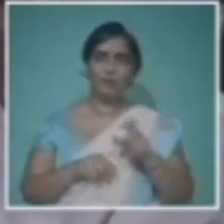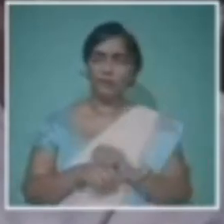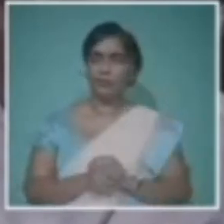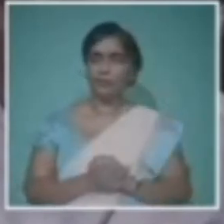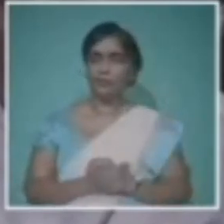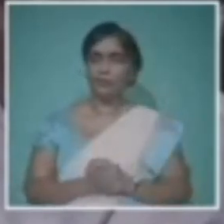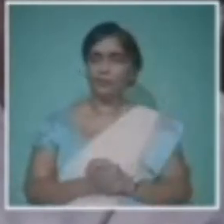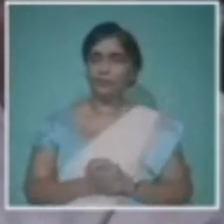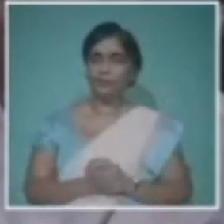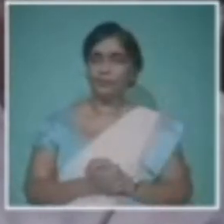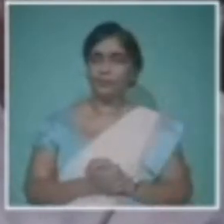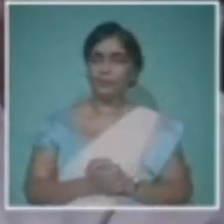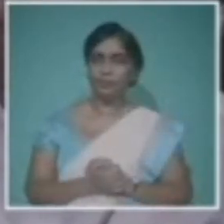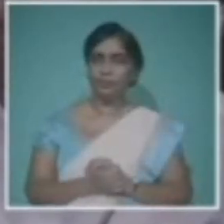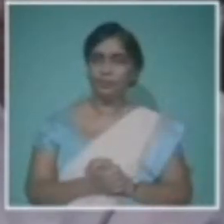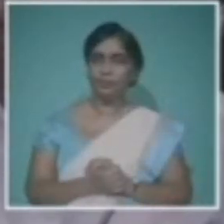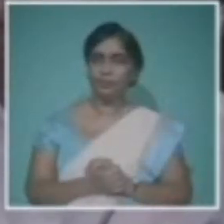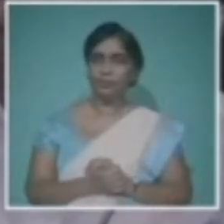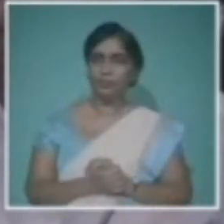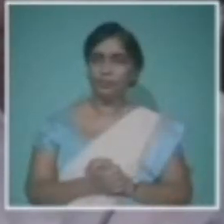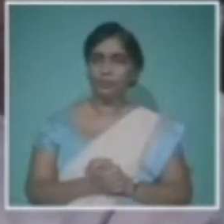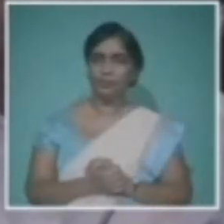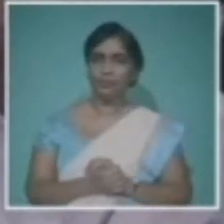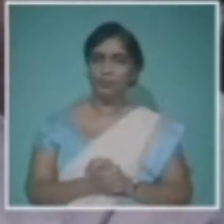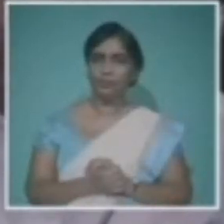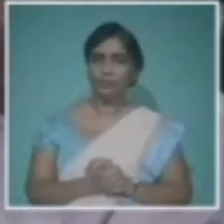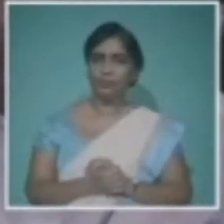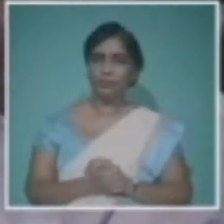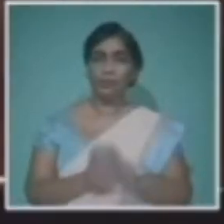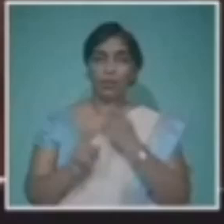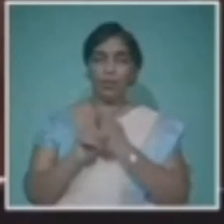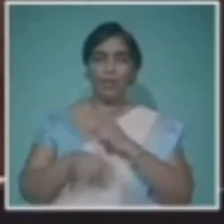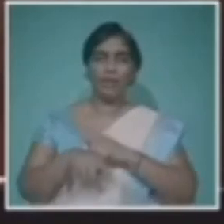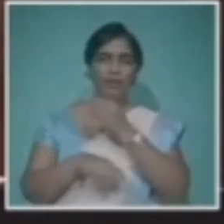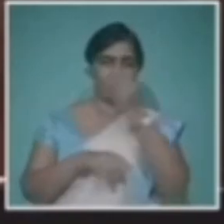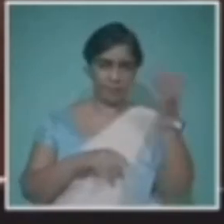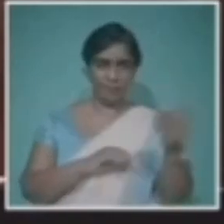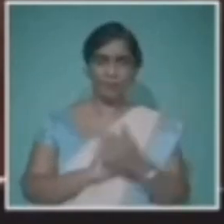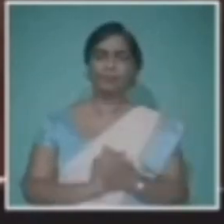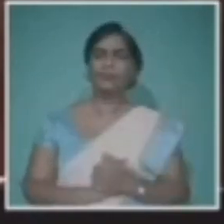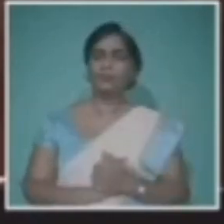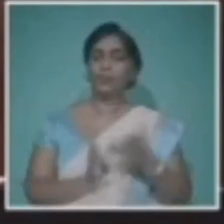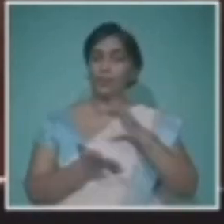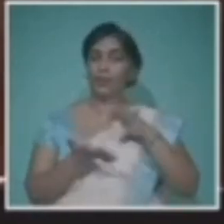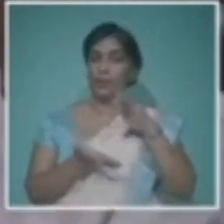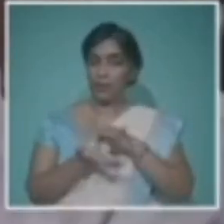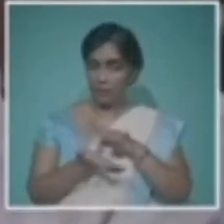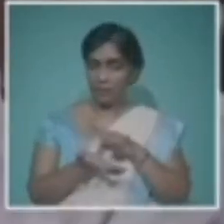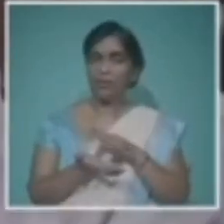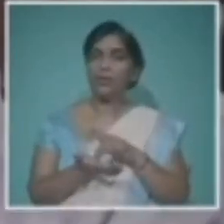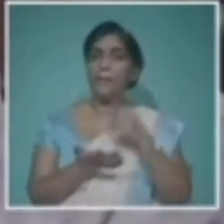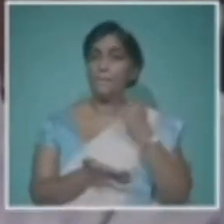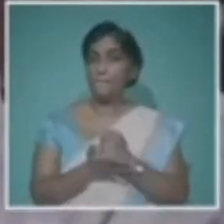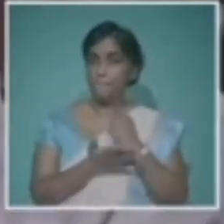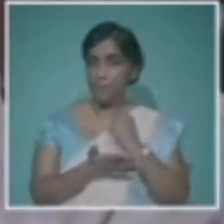කරු මෙතුම ආ බොහොම සිතේ අපේ කෝකිලා මැතුමගේ වෙලාව ඔබතුමාට හම්බෙන්නේ කේන්ද්‍රගත